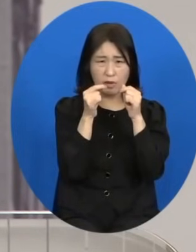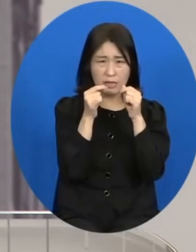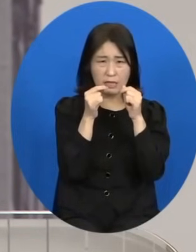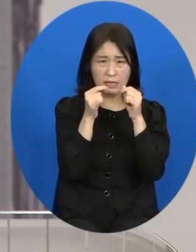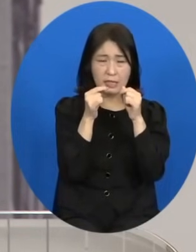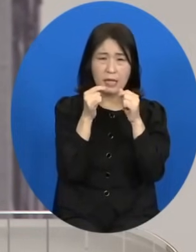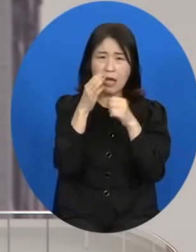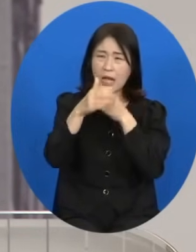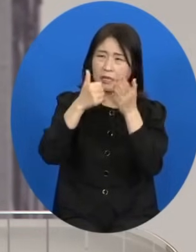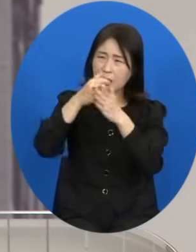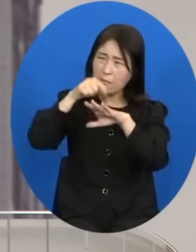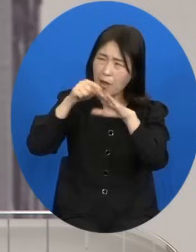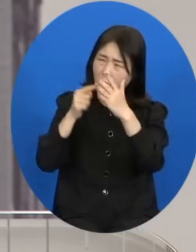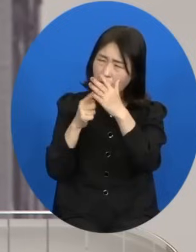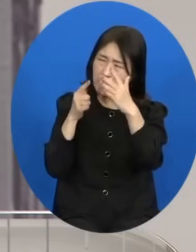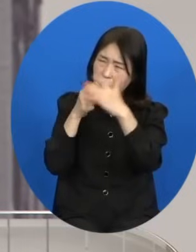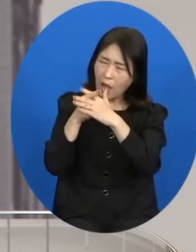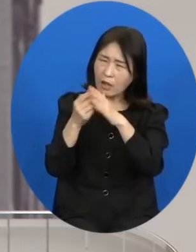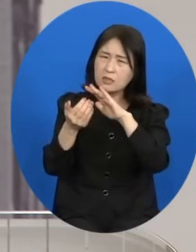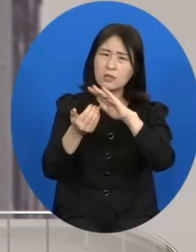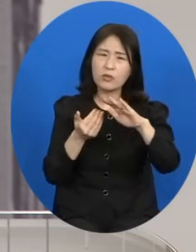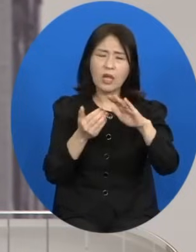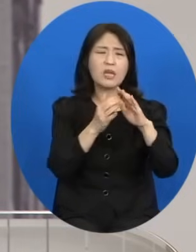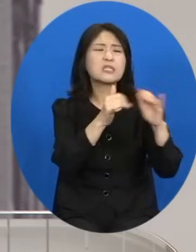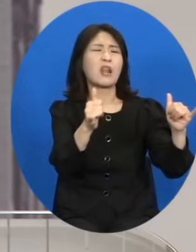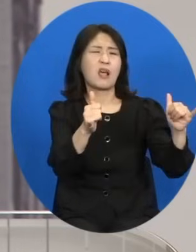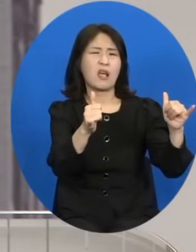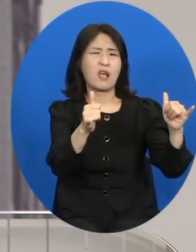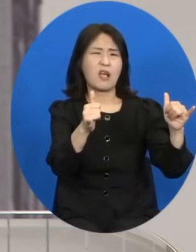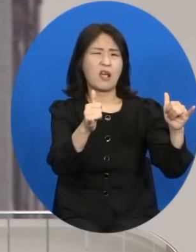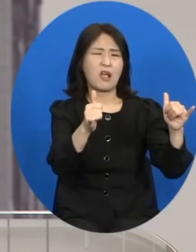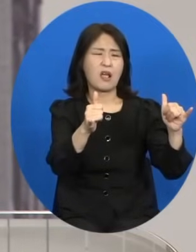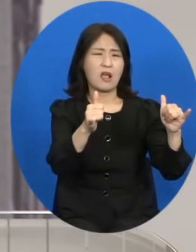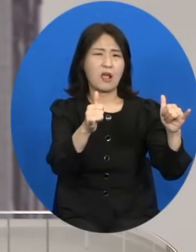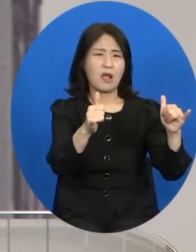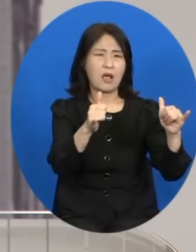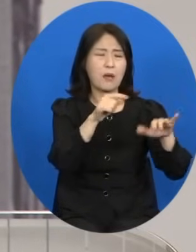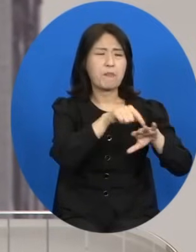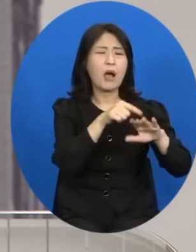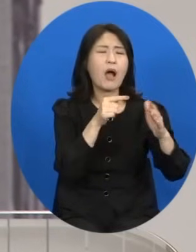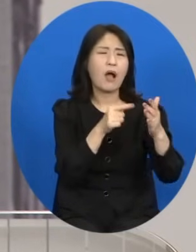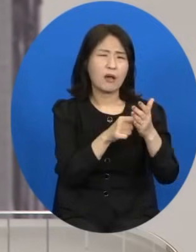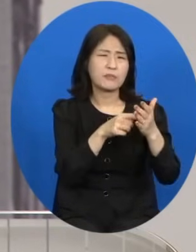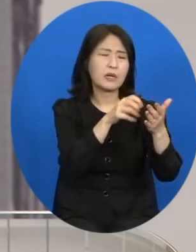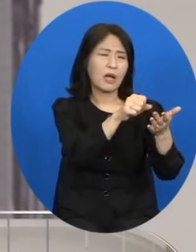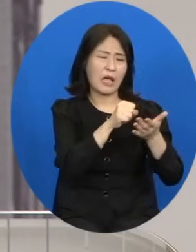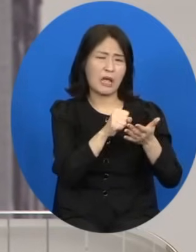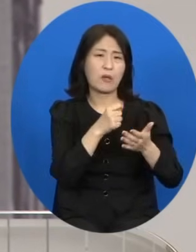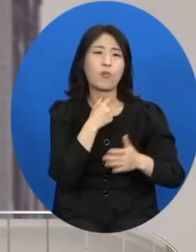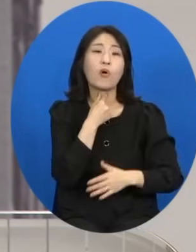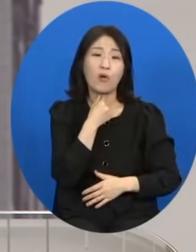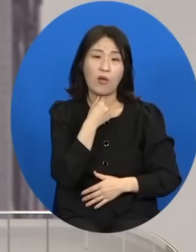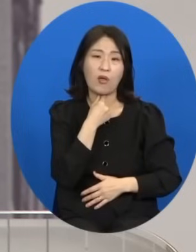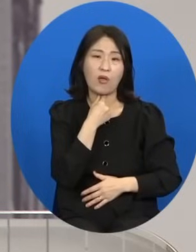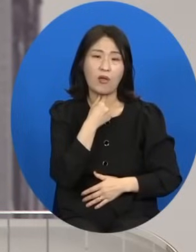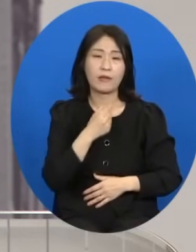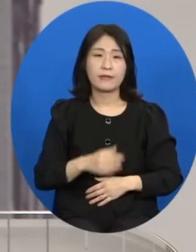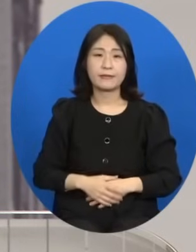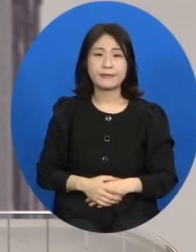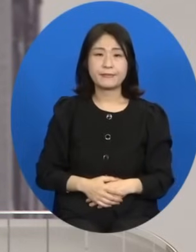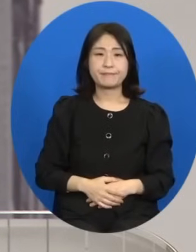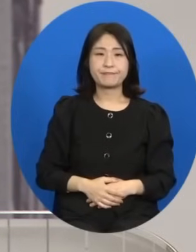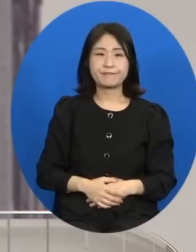하나님이 기쁘시게 할 것인가 무엇인가를 보기보다는 사람들에게 굽신거리는 그런 성향이 우리 안에 있지